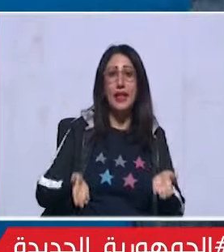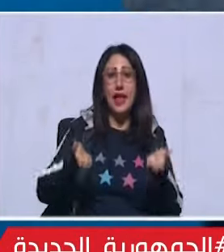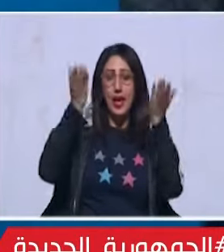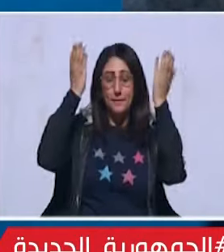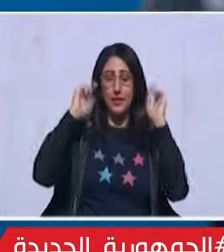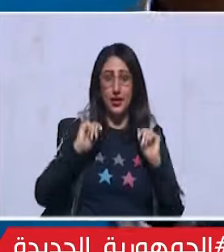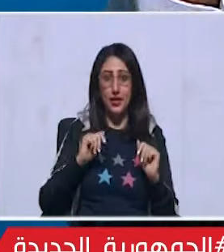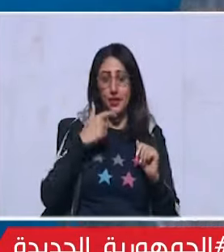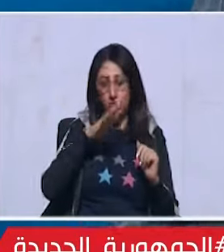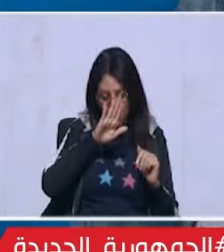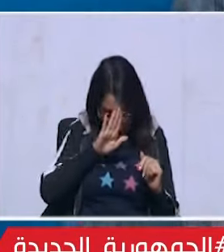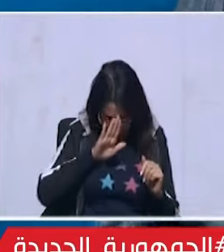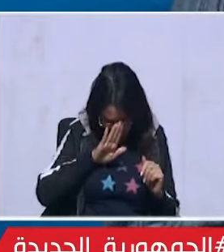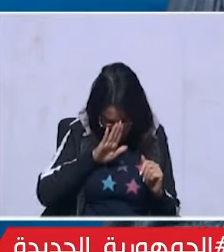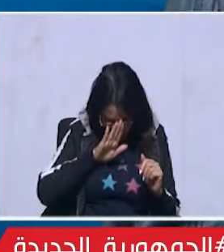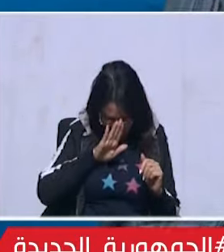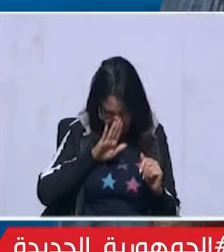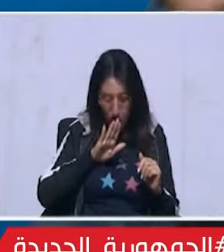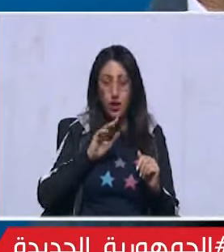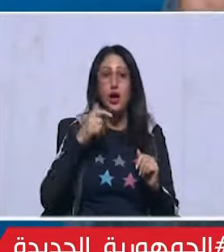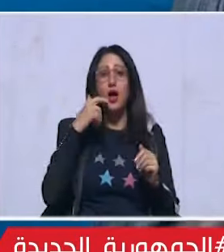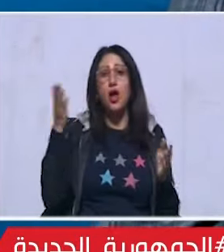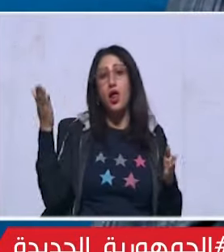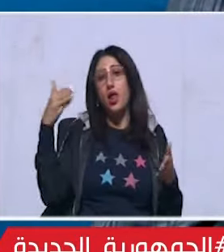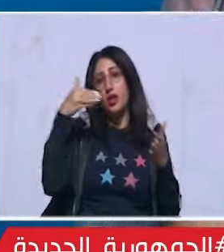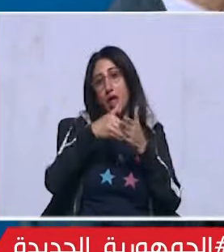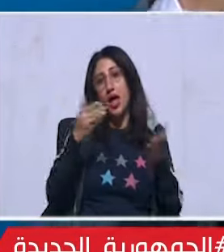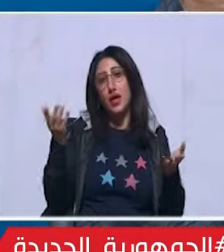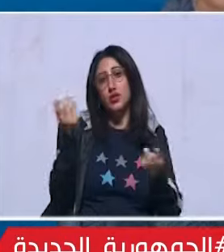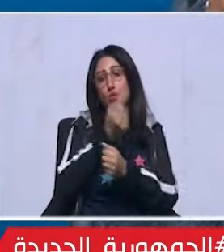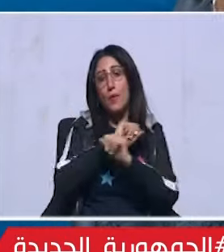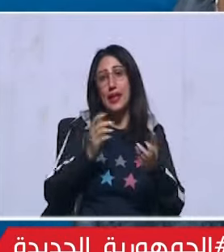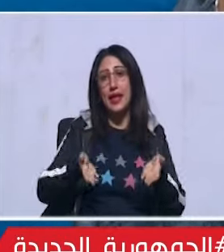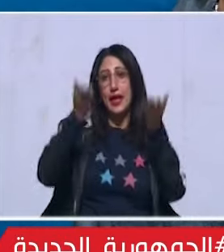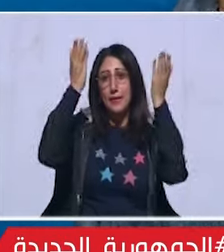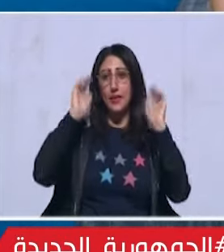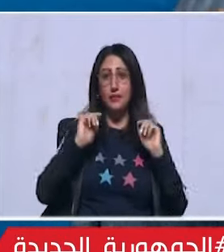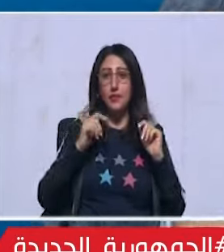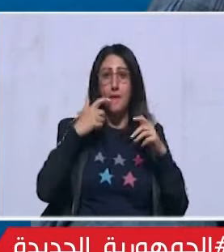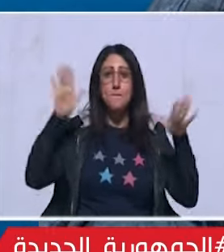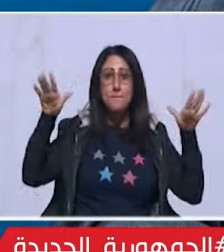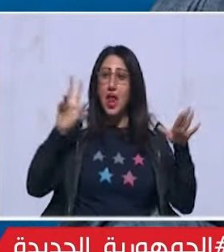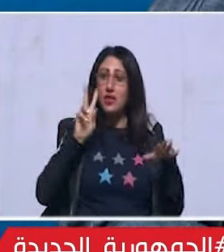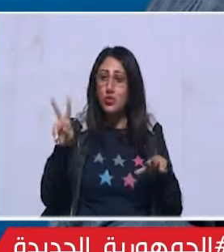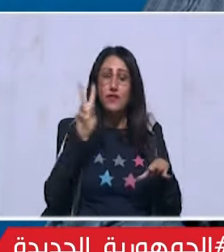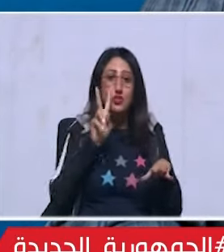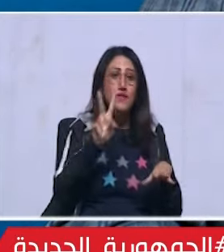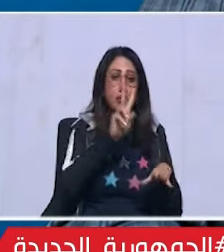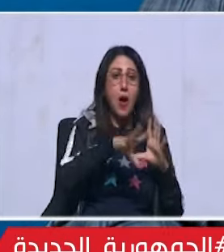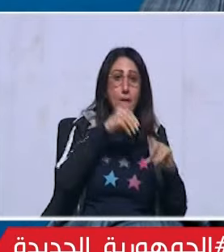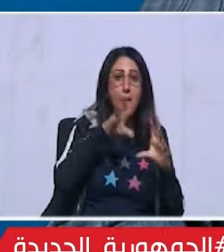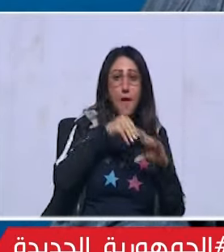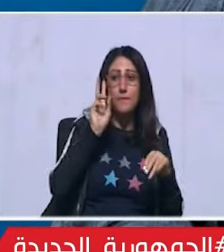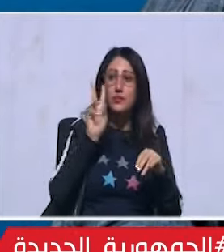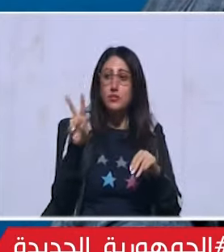الى يوم القيامه لا لا تقعد وملائكه قاعده لا تسجد فاراد الله عز وجل